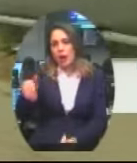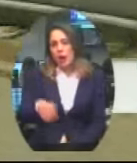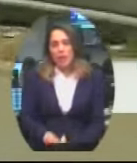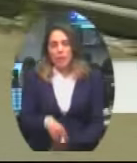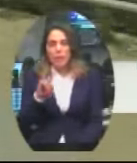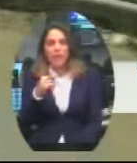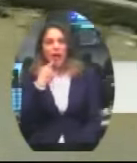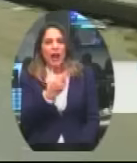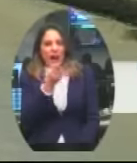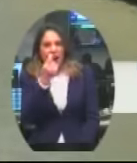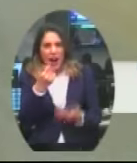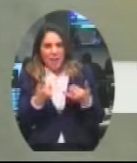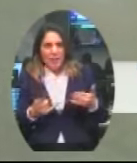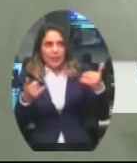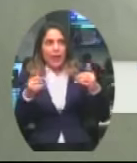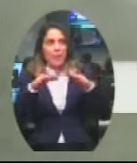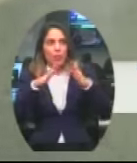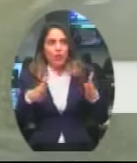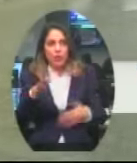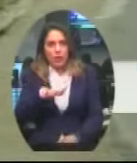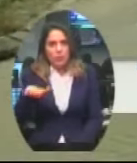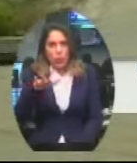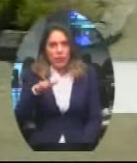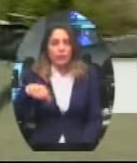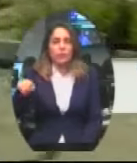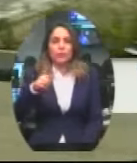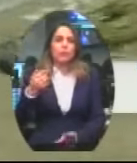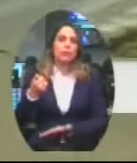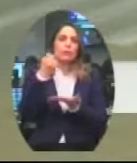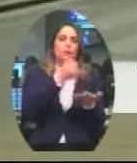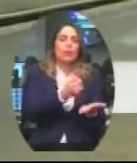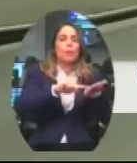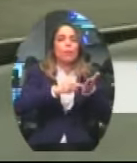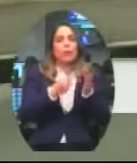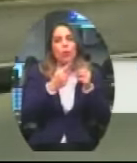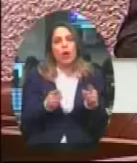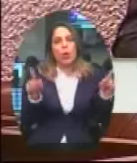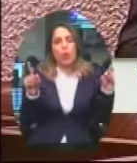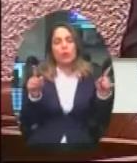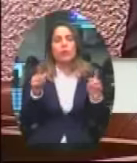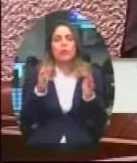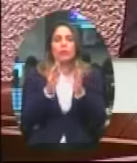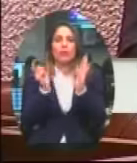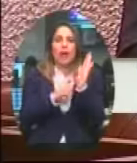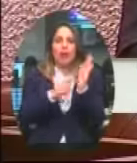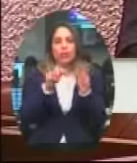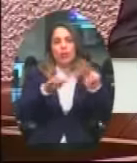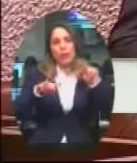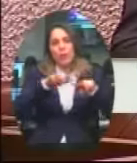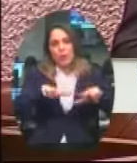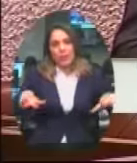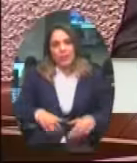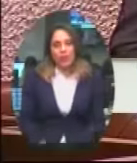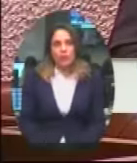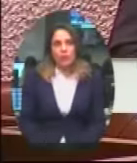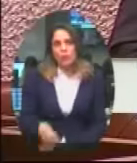כספי פיתוח במועצה האזורית כנראה הופנו ליעדים אחרים וקרא לטיפול במצב. השכונה הוקמה לפני מספר שנים, החלה